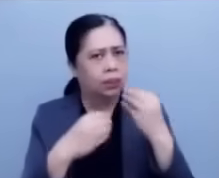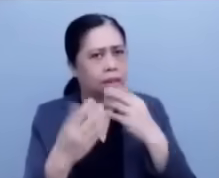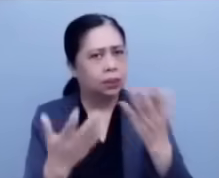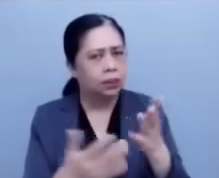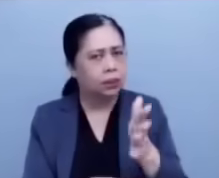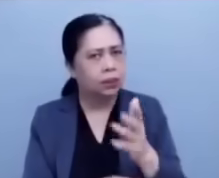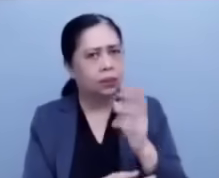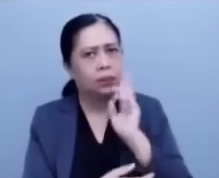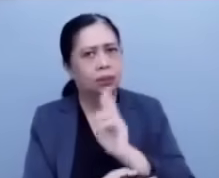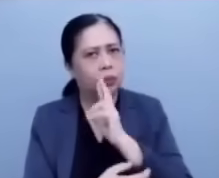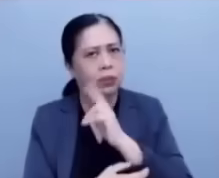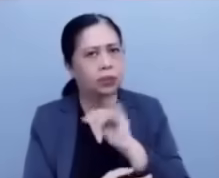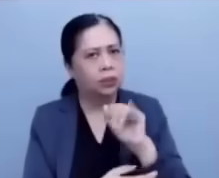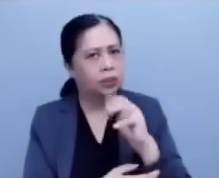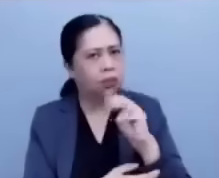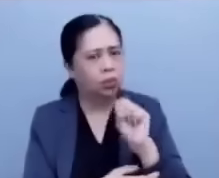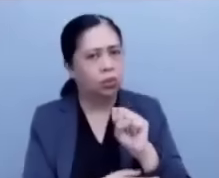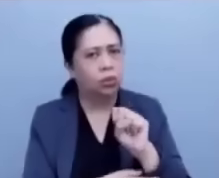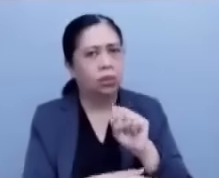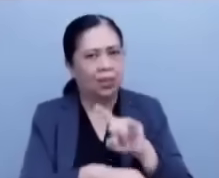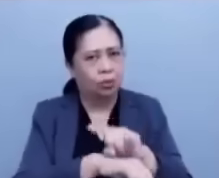latest sa pagtugis sa mga suspect?